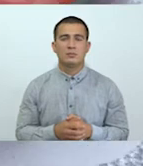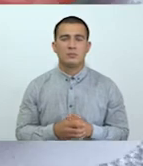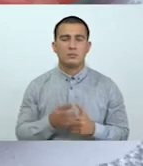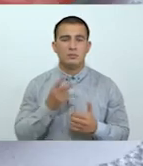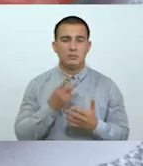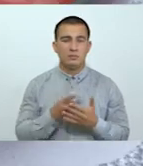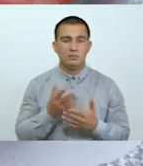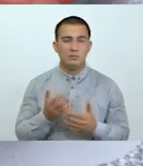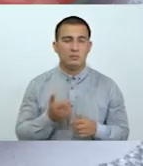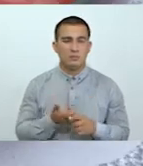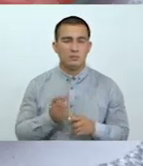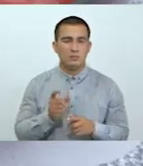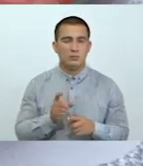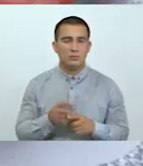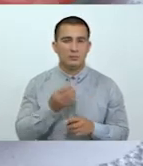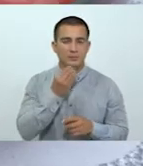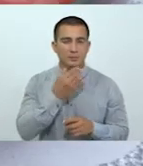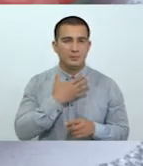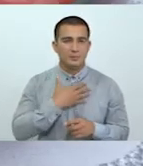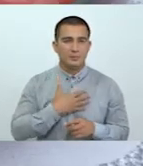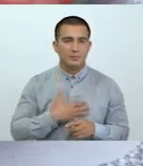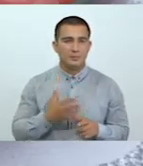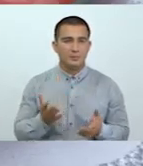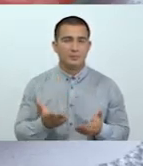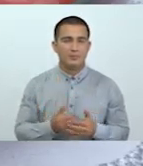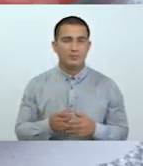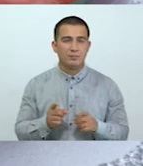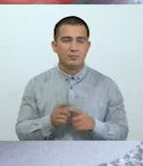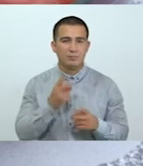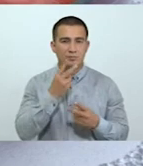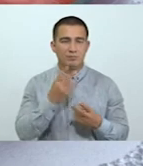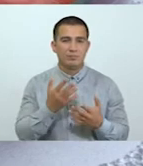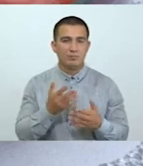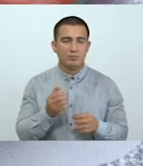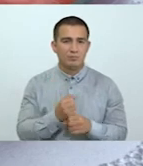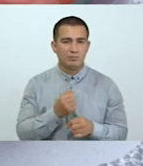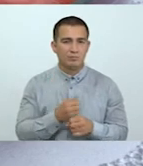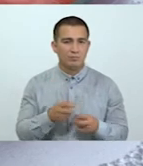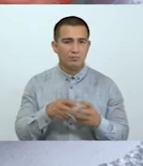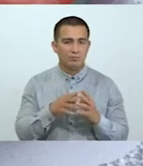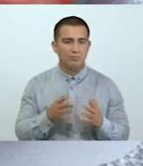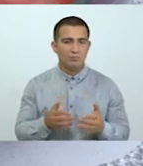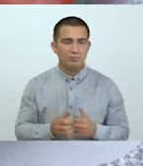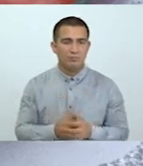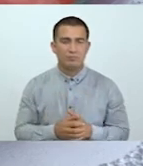Mana aziz o'quvchilar, juda ham ishtaha ochiladigan chiroyli pizza tayyorlaymiz.